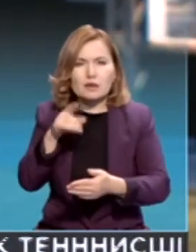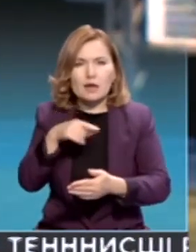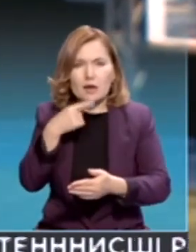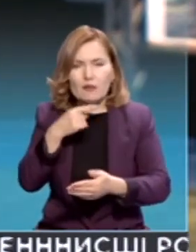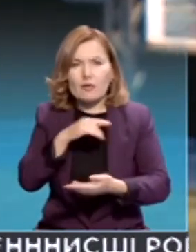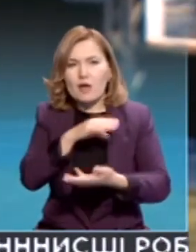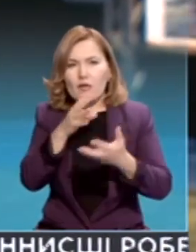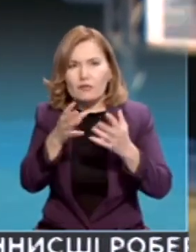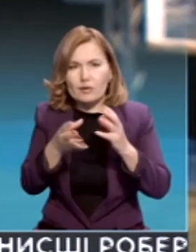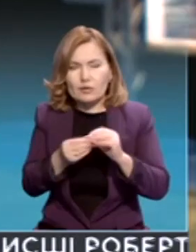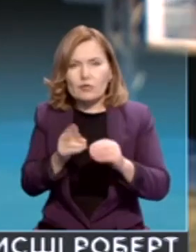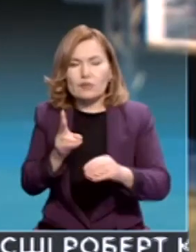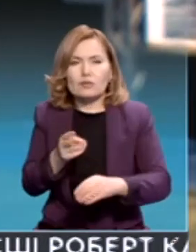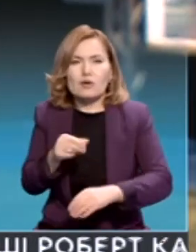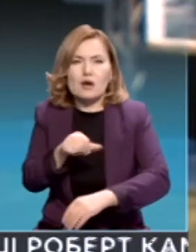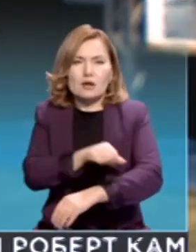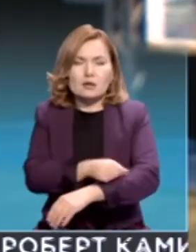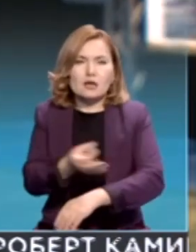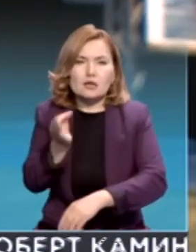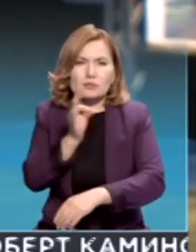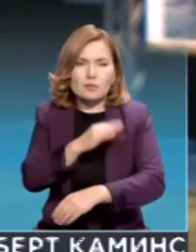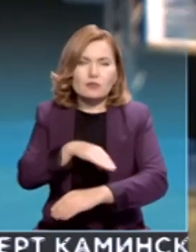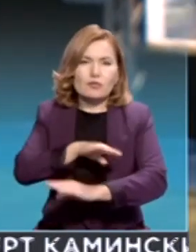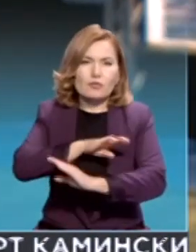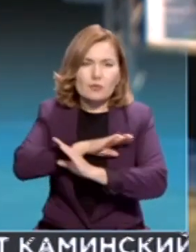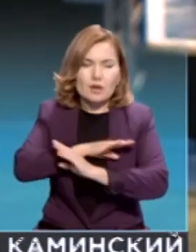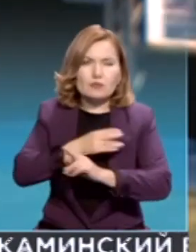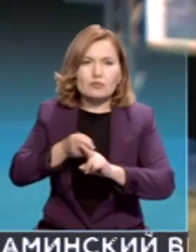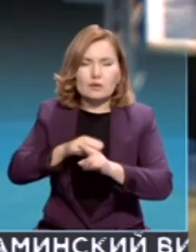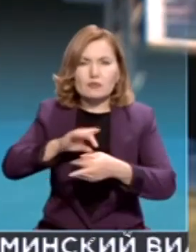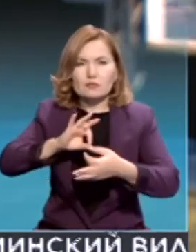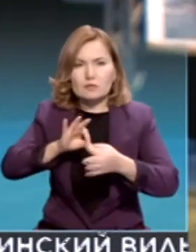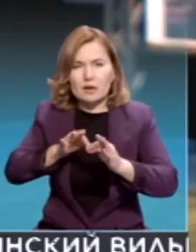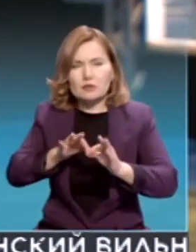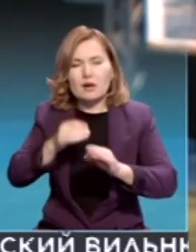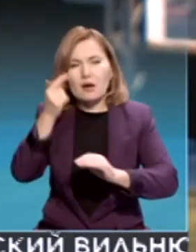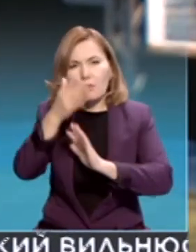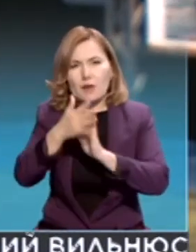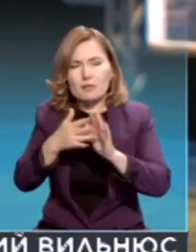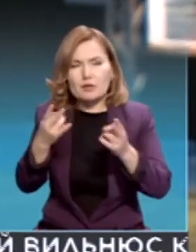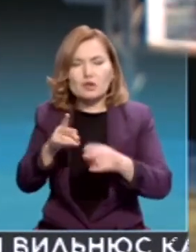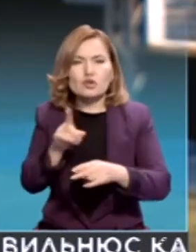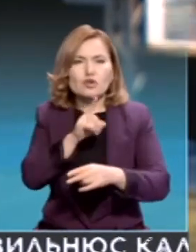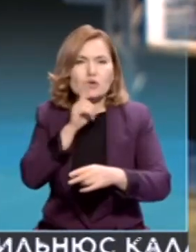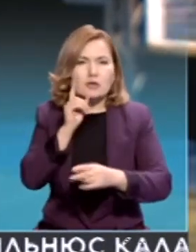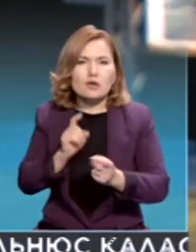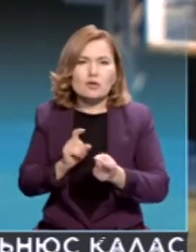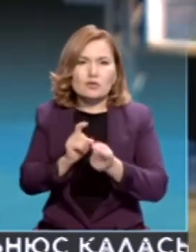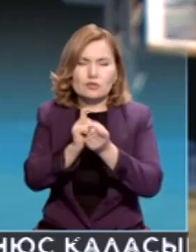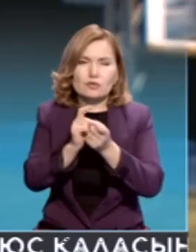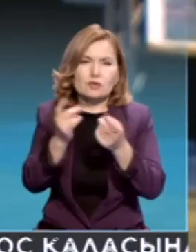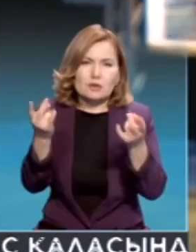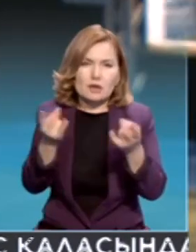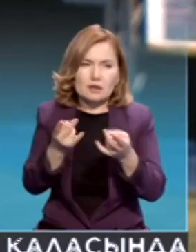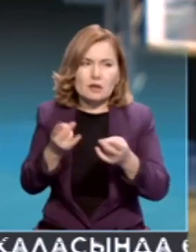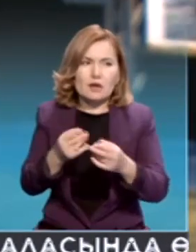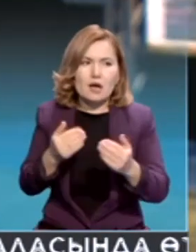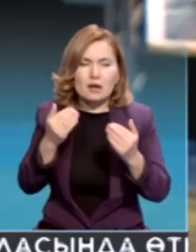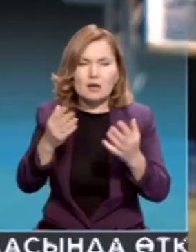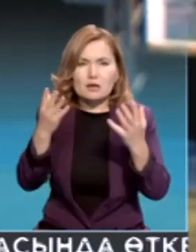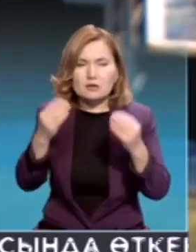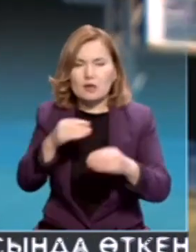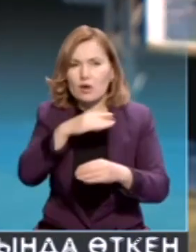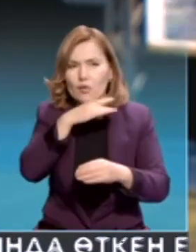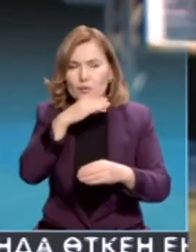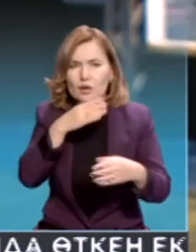әкелуін көрсету керек. Вот сол кезде менің ойымша жастар соған қарсы күреседі. Менің ойымша қазір де көптеген